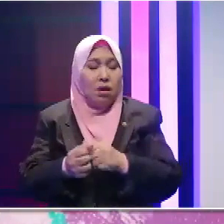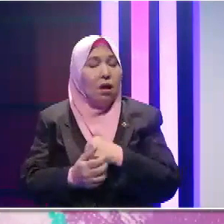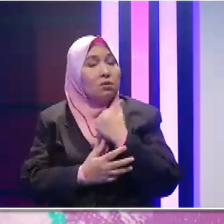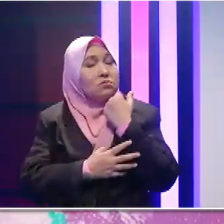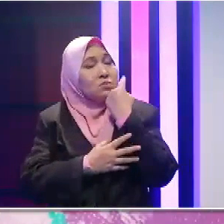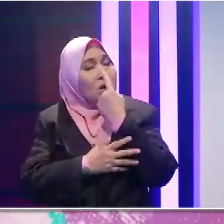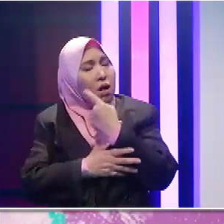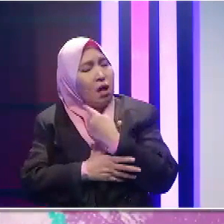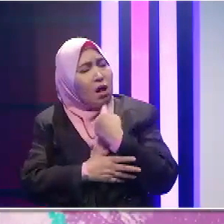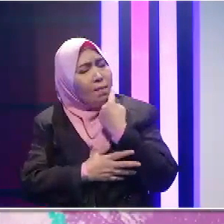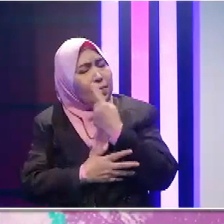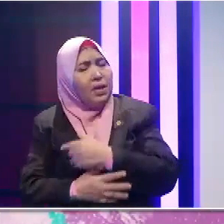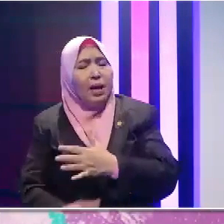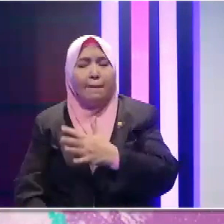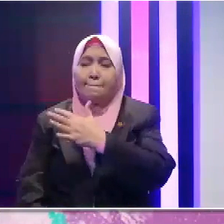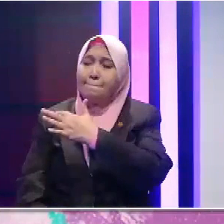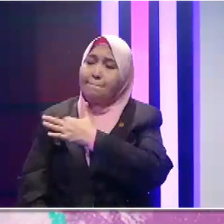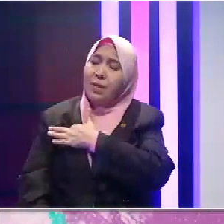يؤمن